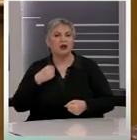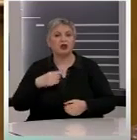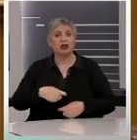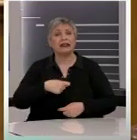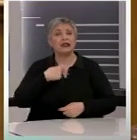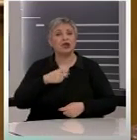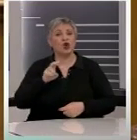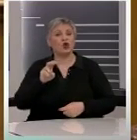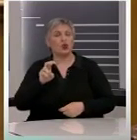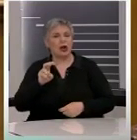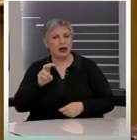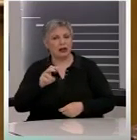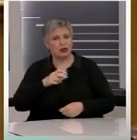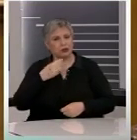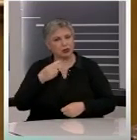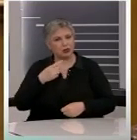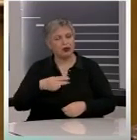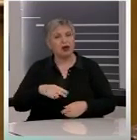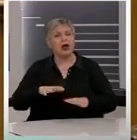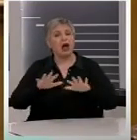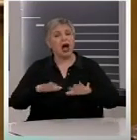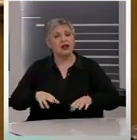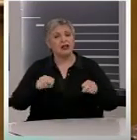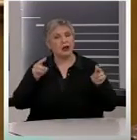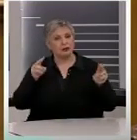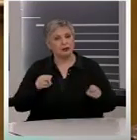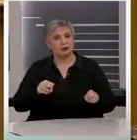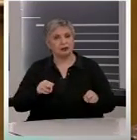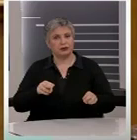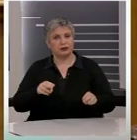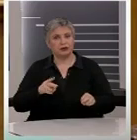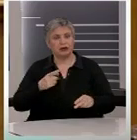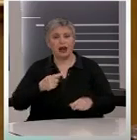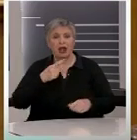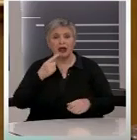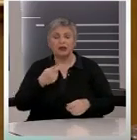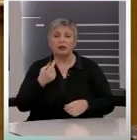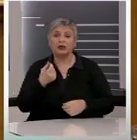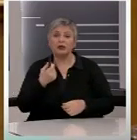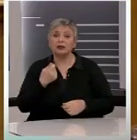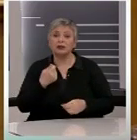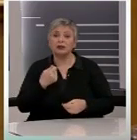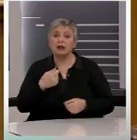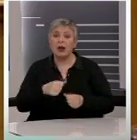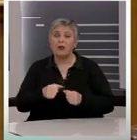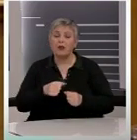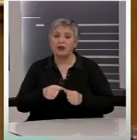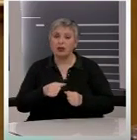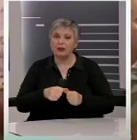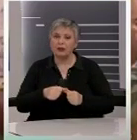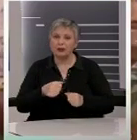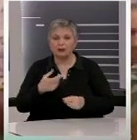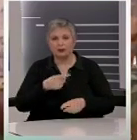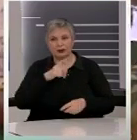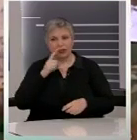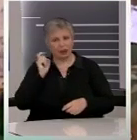τη μείωση της ανεργίας, αλλά έβαλε ένα θέμα μισθών. Άκουσα την κυρία Χτσιόγλου που